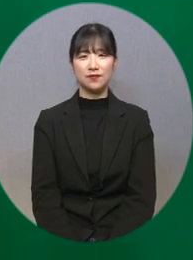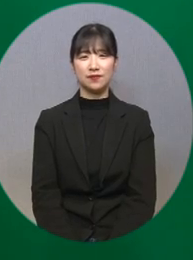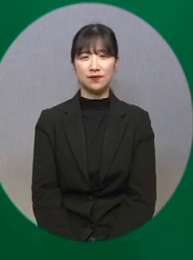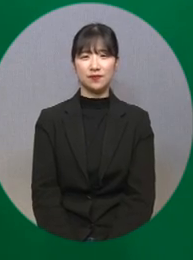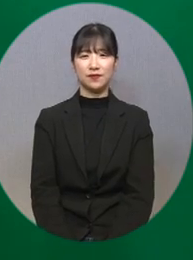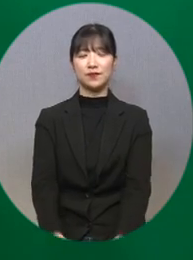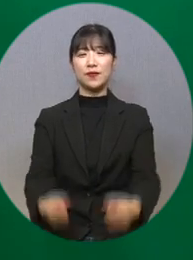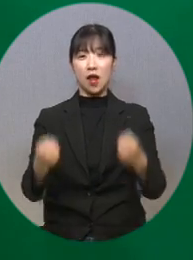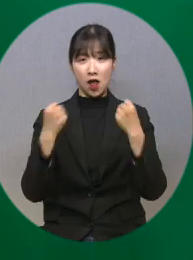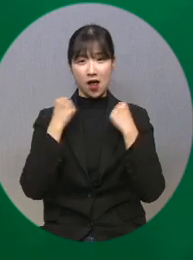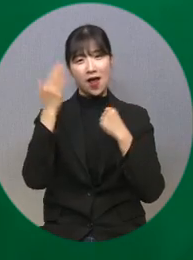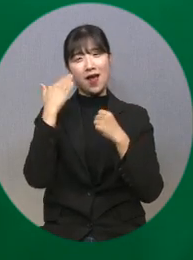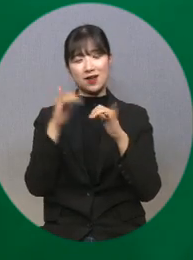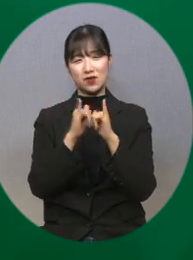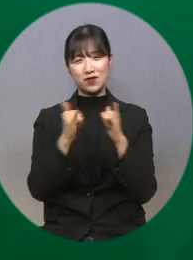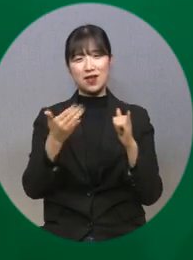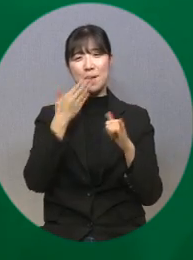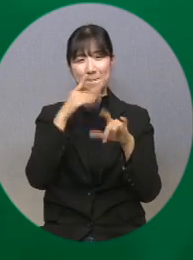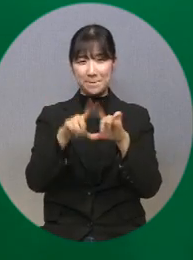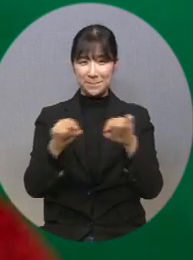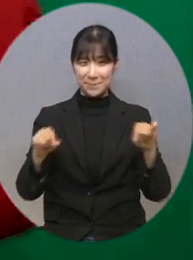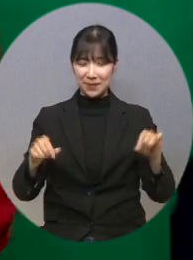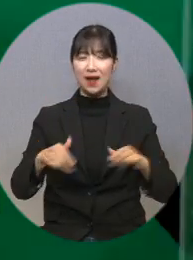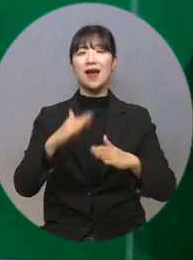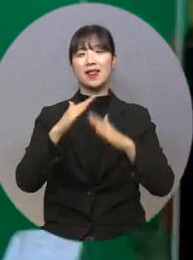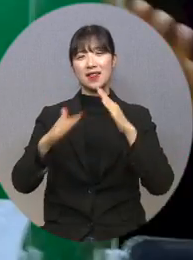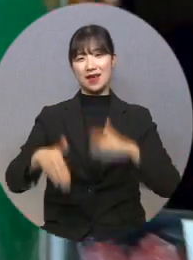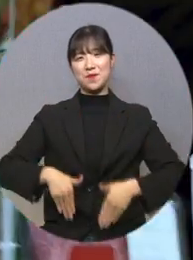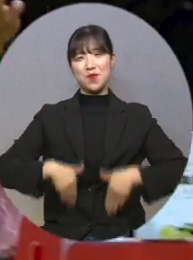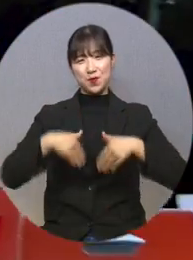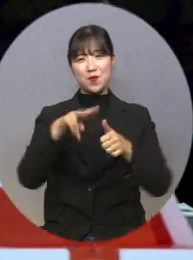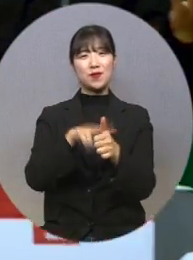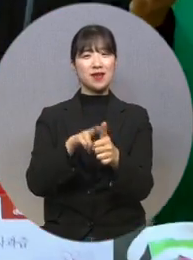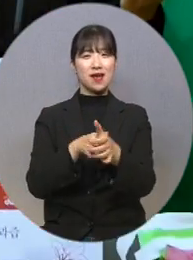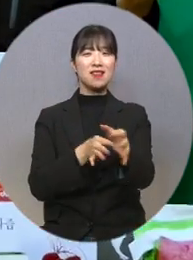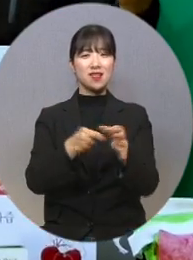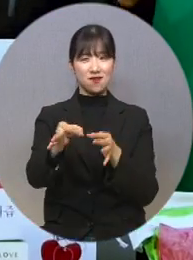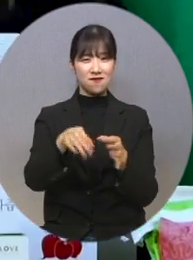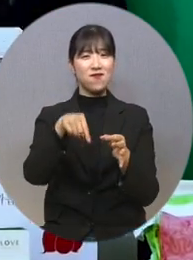건강한 한국인의 밥상은 남도 장터에서 준비하세요.